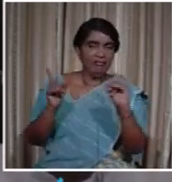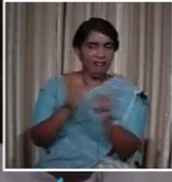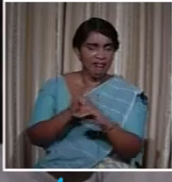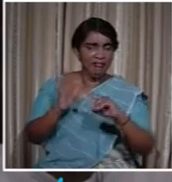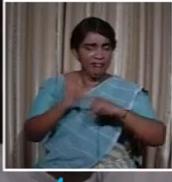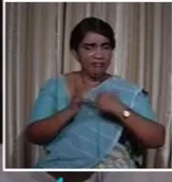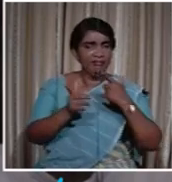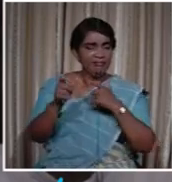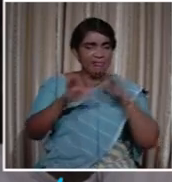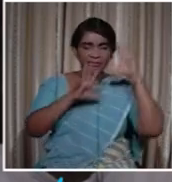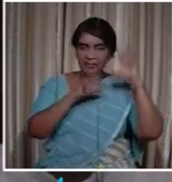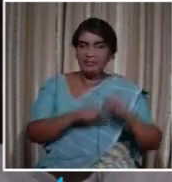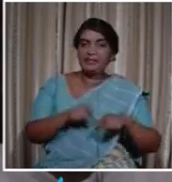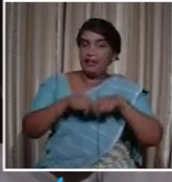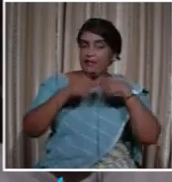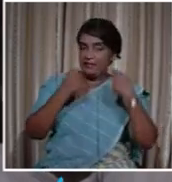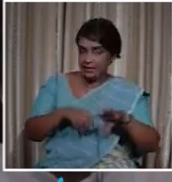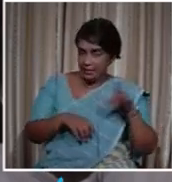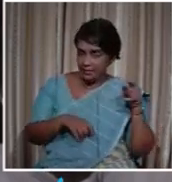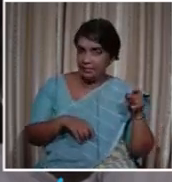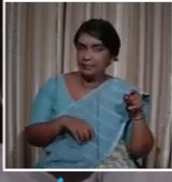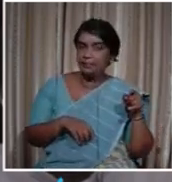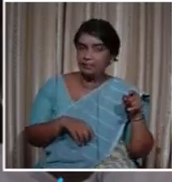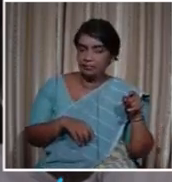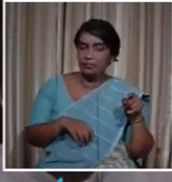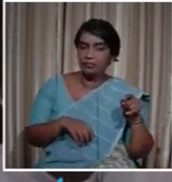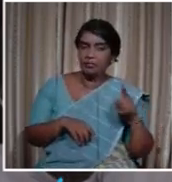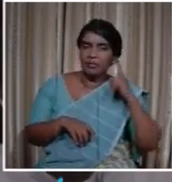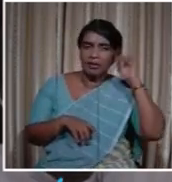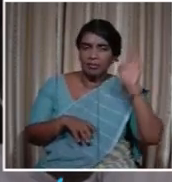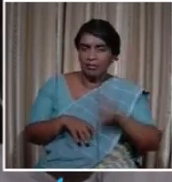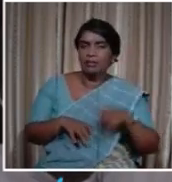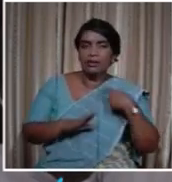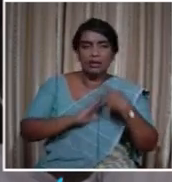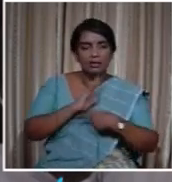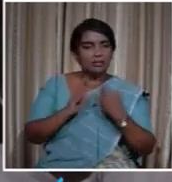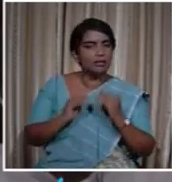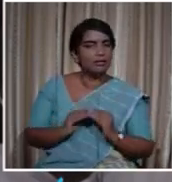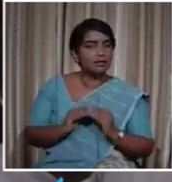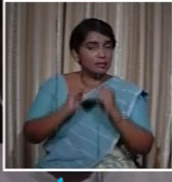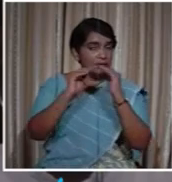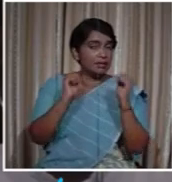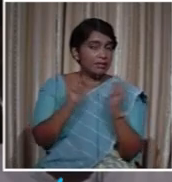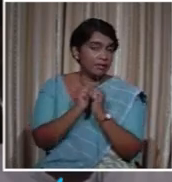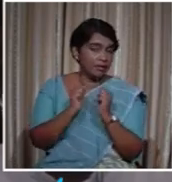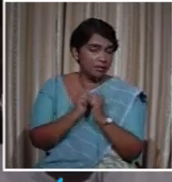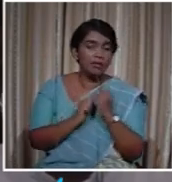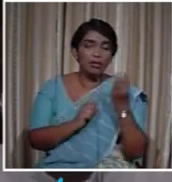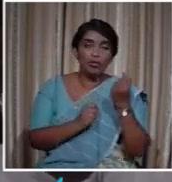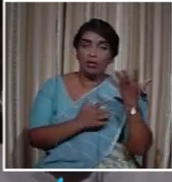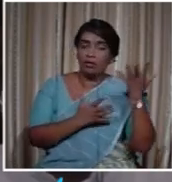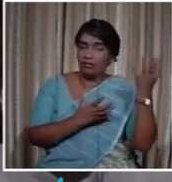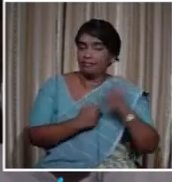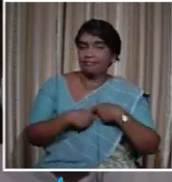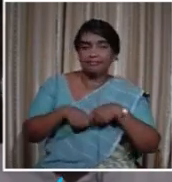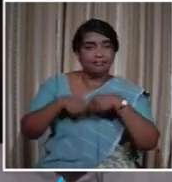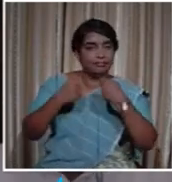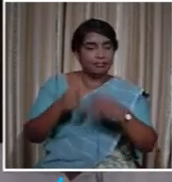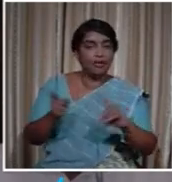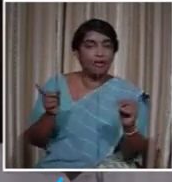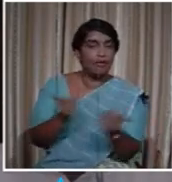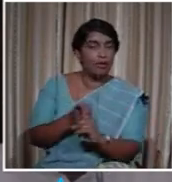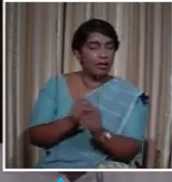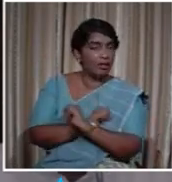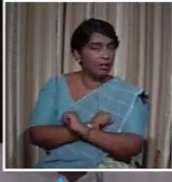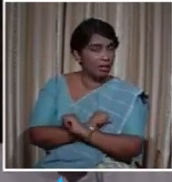இராணுவத்திற்காகவே செலவழிக்கப்பட்டுக் கொண்டிருக்கிறது. தேவையற்ற வகையிலே நாட்டின் அபிவிருத்திக்கு ஒதுக்கப்பட வேண்டிய பணம், எந்த ஒரு யுத்தமும் குண்டு